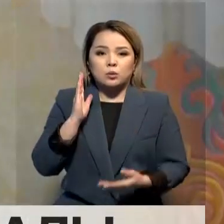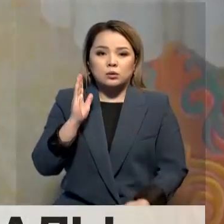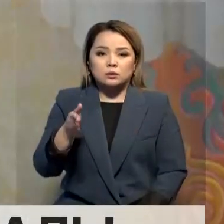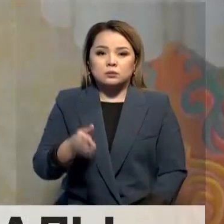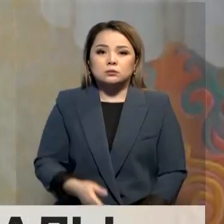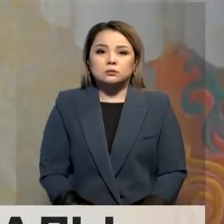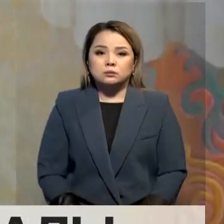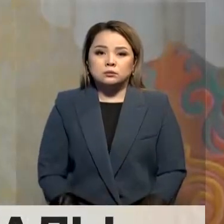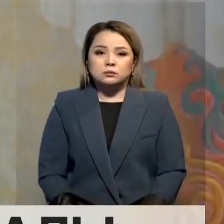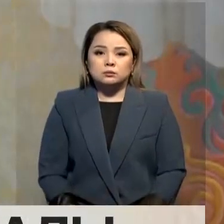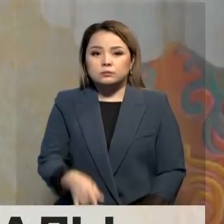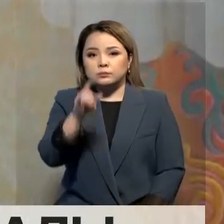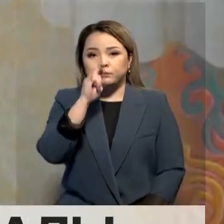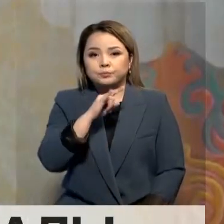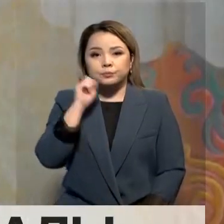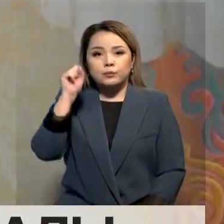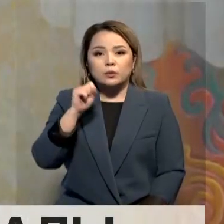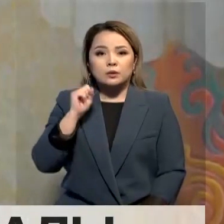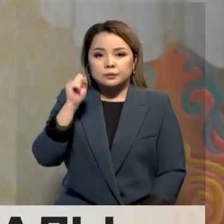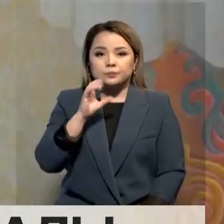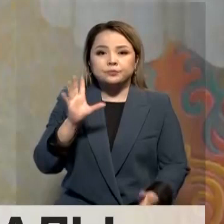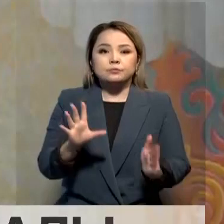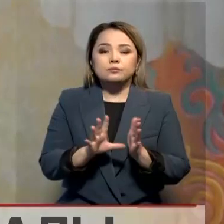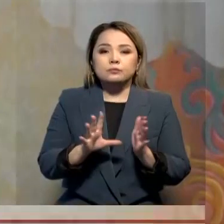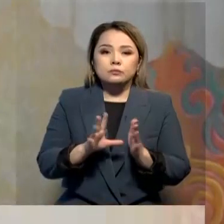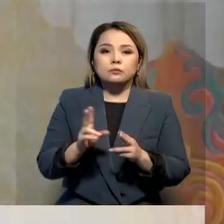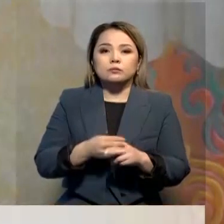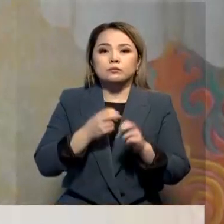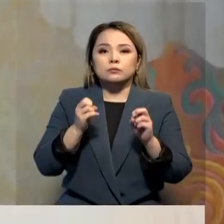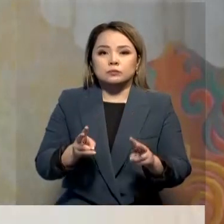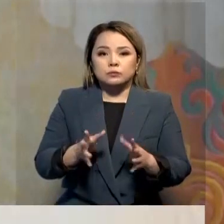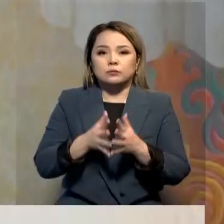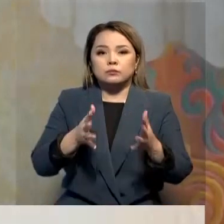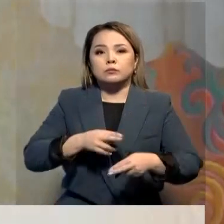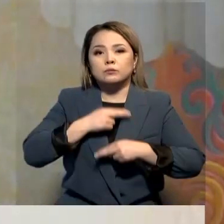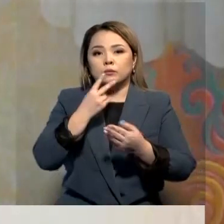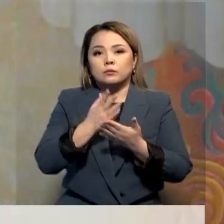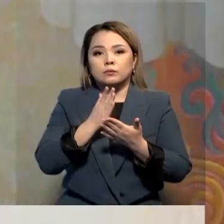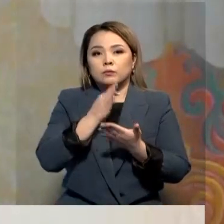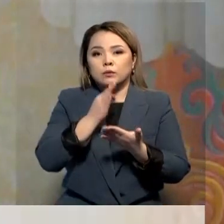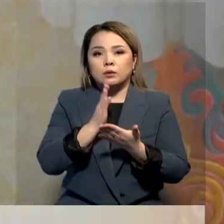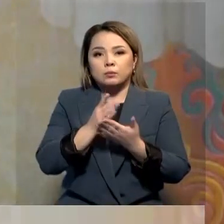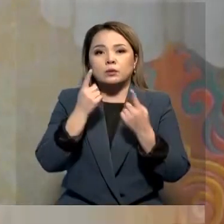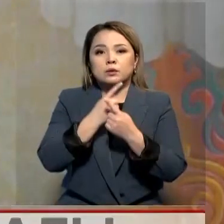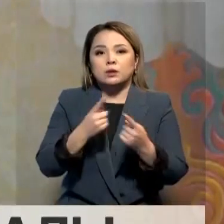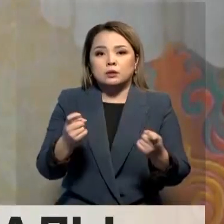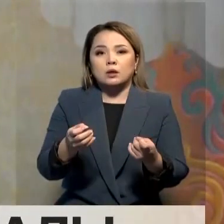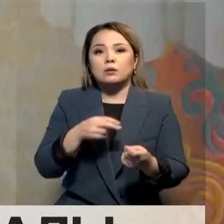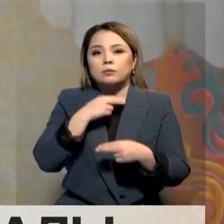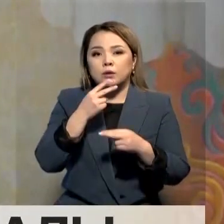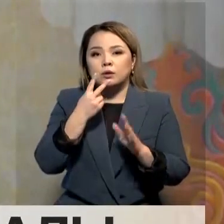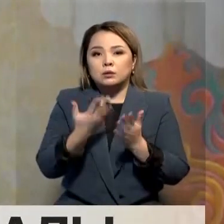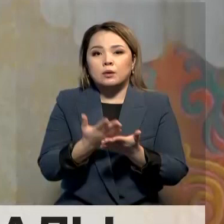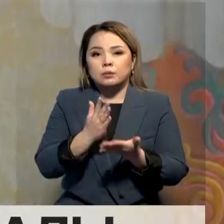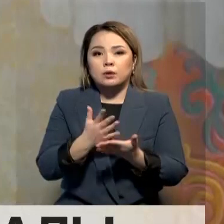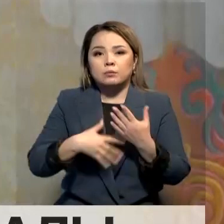потоки, которые уходили... Қазақстан мен Өзбекстанда энергетикалық қауіпсіздікке баса мән беру керектігі аңғарылды. Бұл салада тәуекелдер көп.